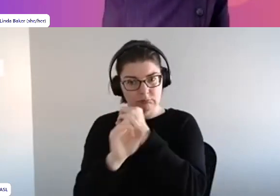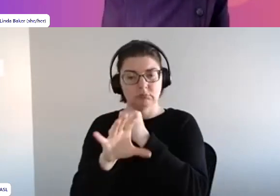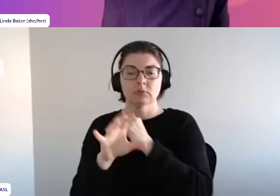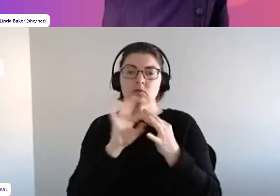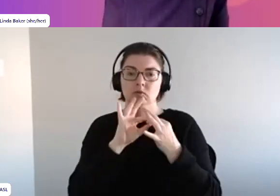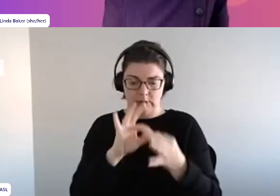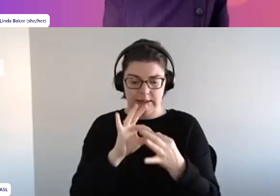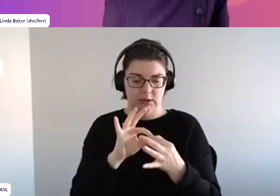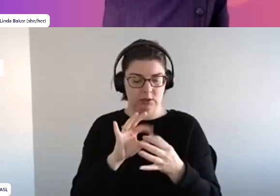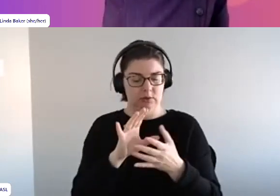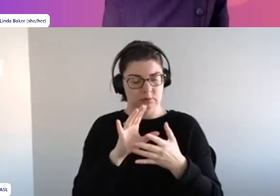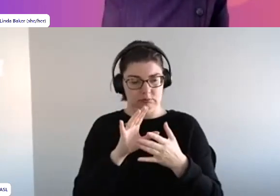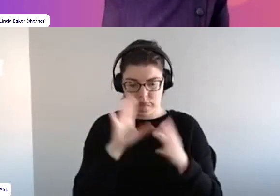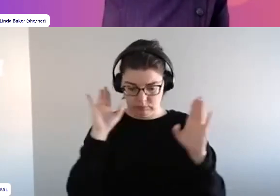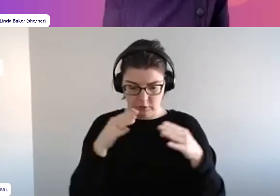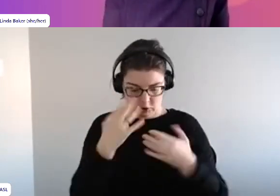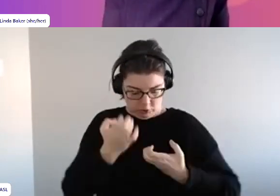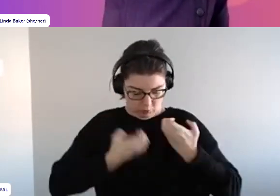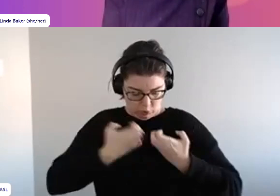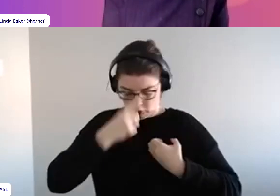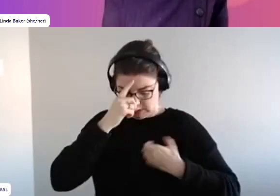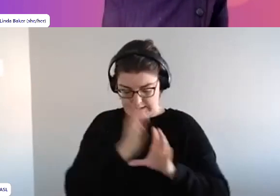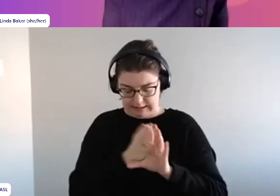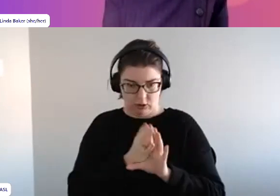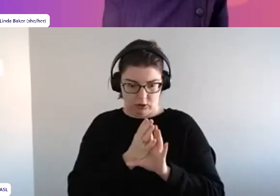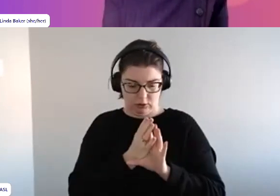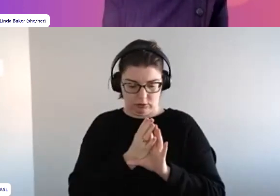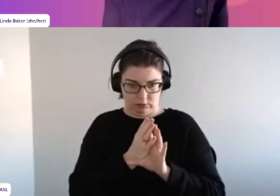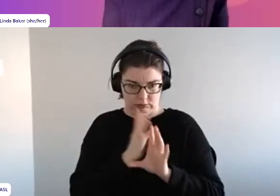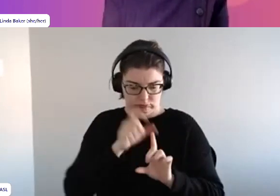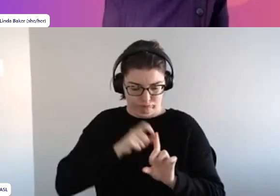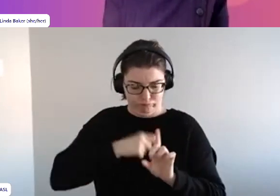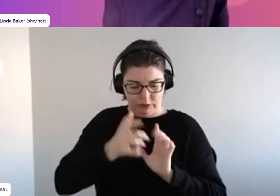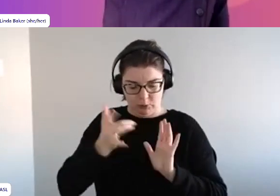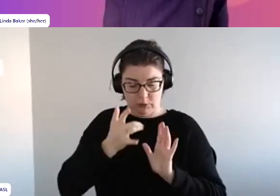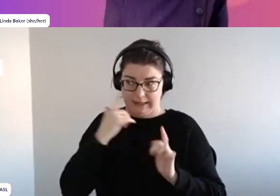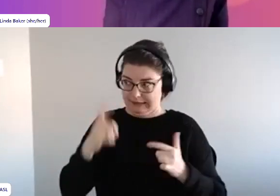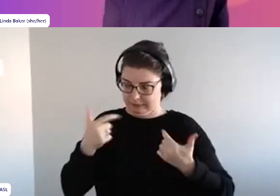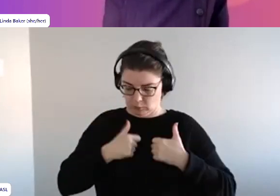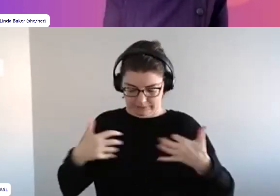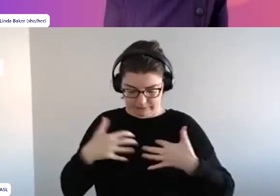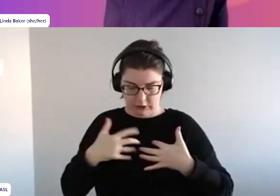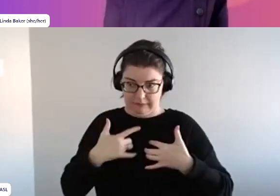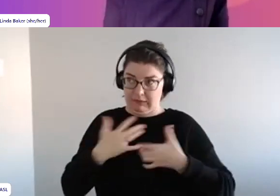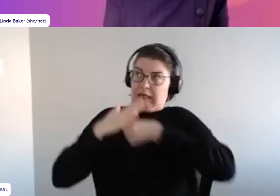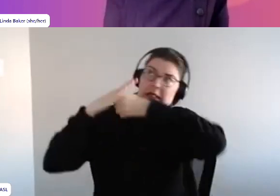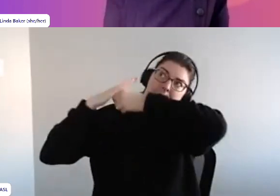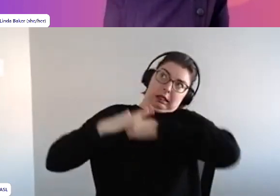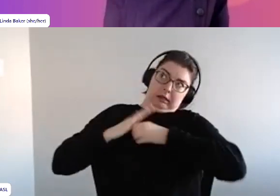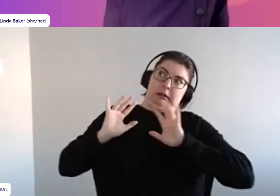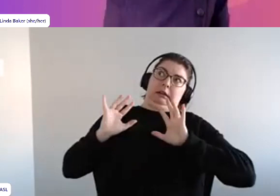on dit d'appeler le 91 mais je pense que maintenant c'est le temps de lancer des campagnes de sensibilisation qui parlent de la violence psychologique